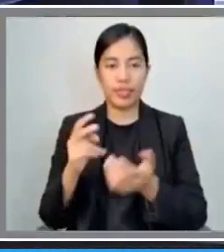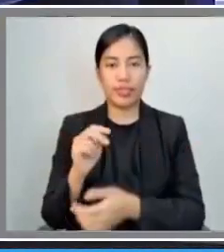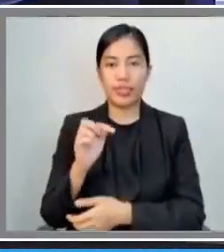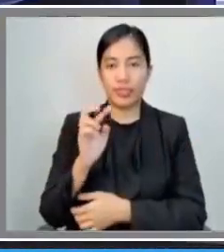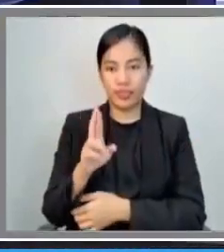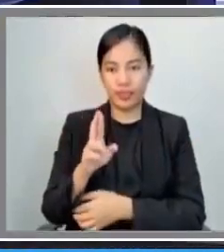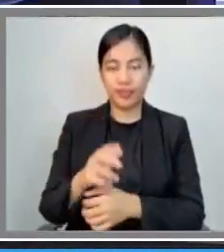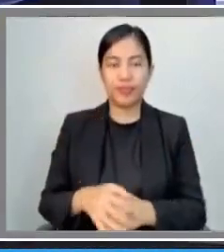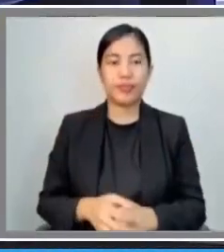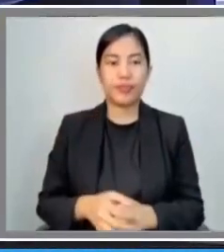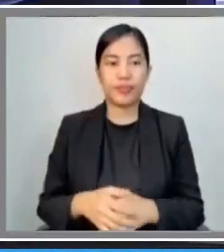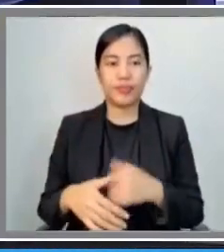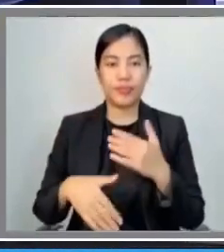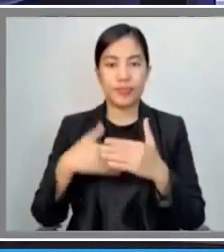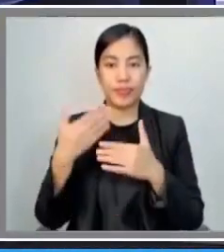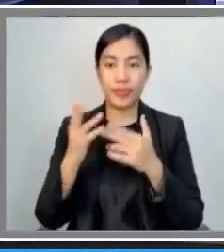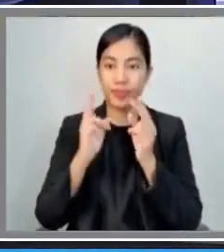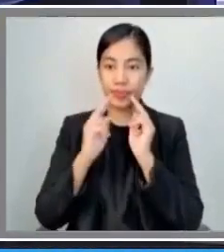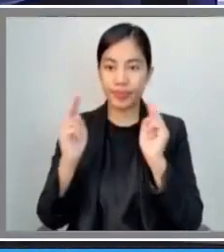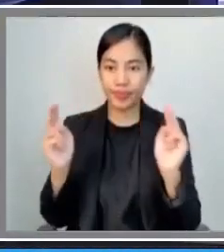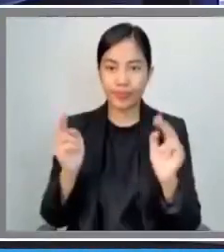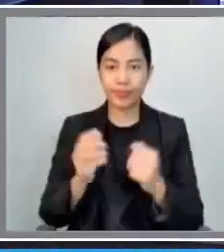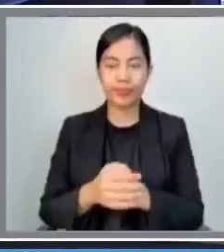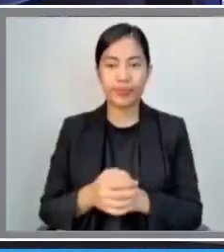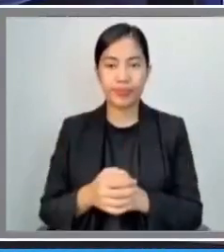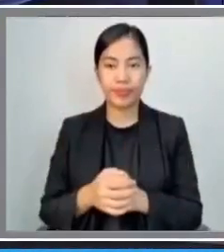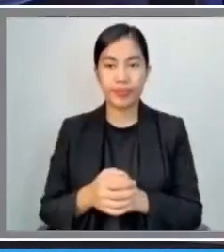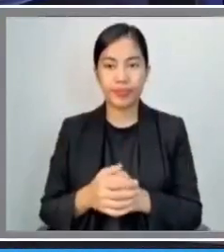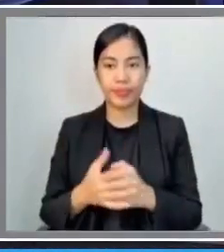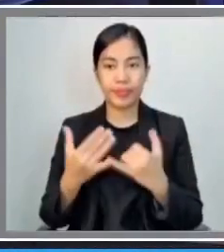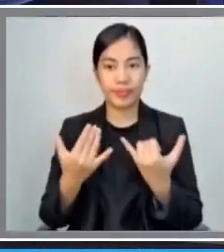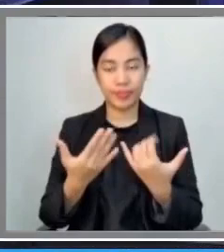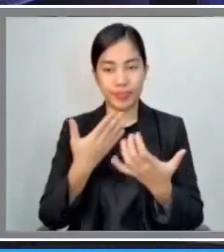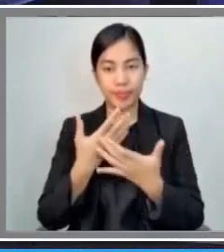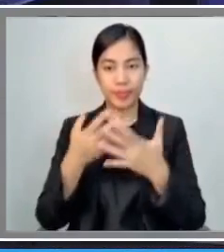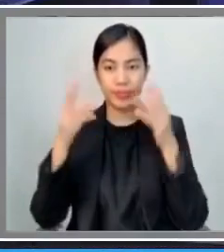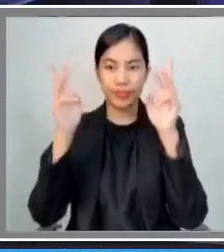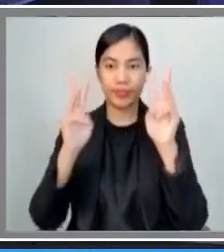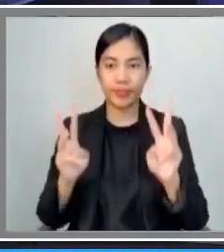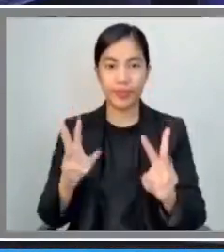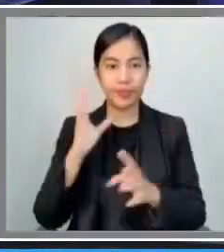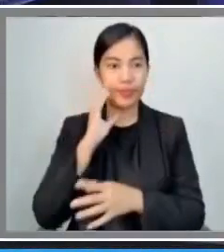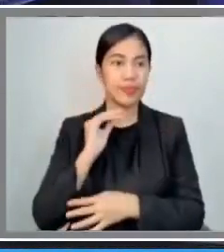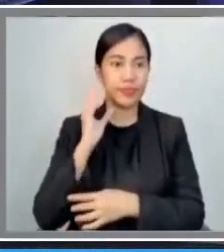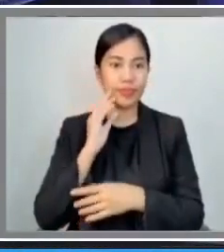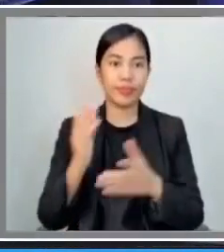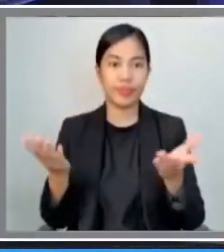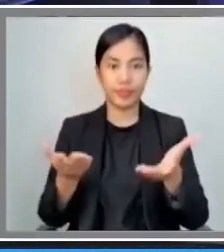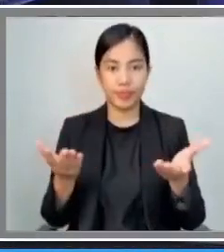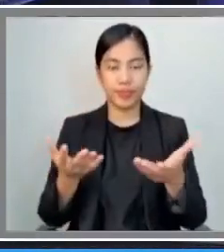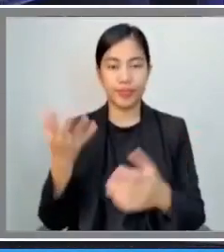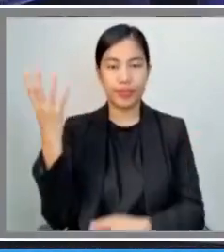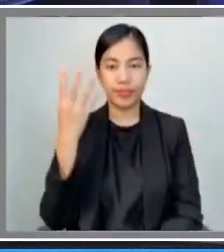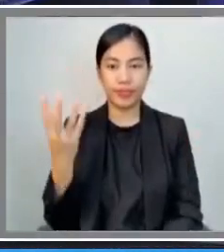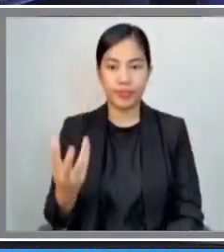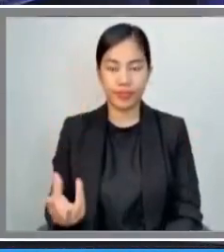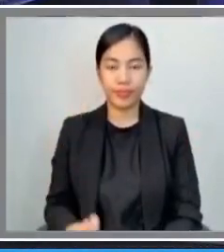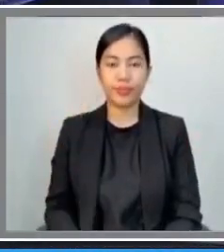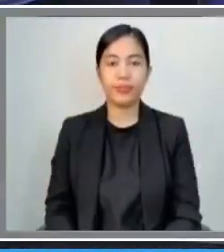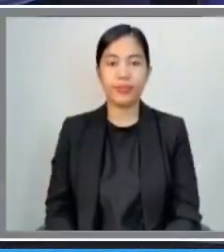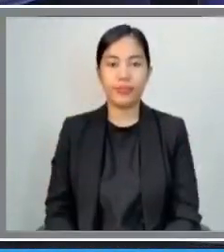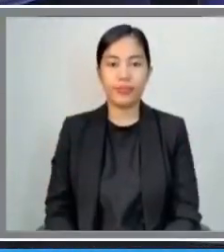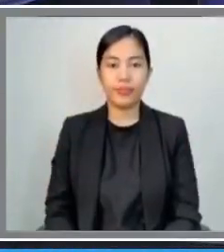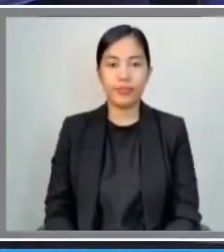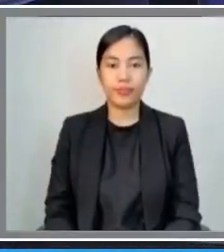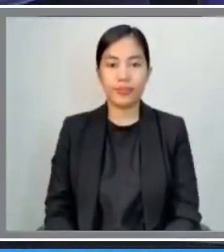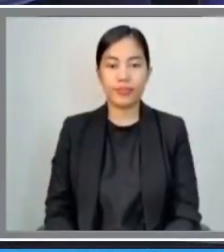Balita ko ito na mas maaliwalas na ang panahon na nararanasan ngayon diyan po sa Batangas City a Mabuti naman kasunod yan ng mga naitalang volcanic